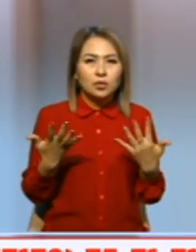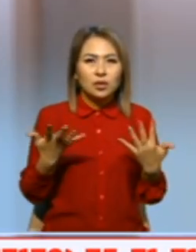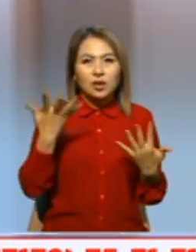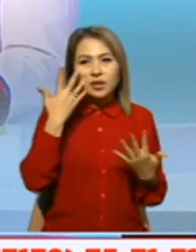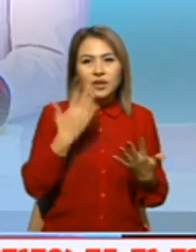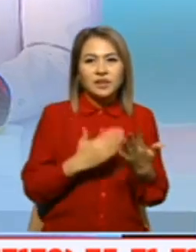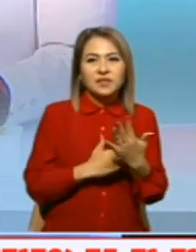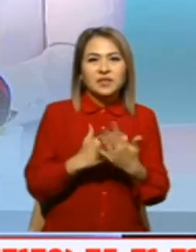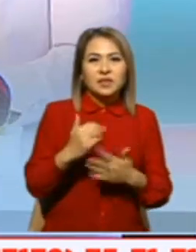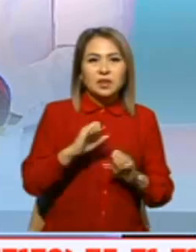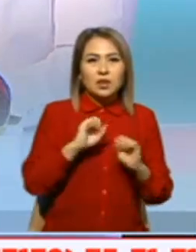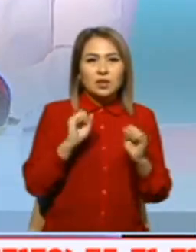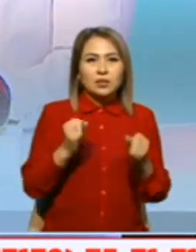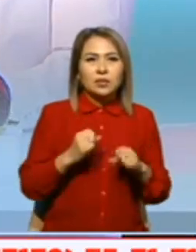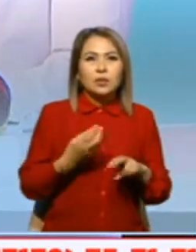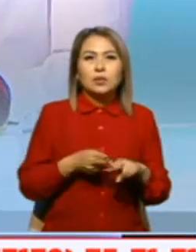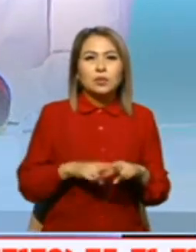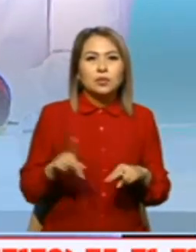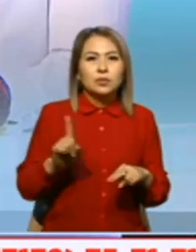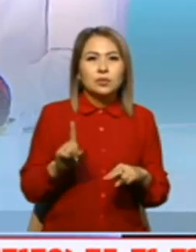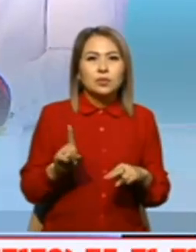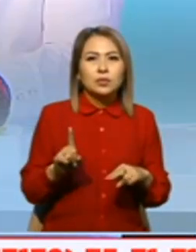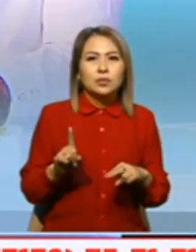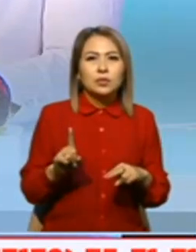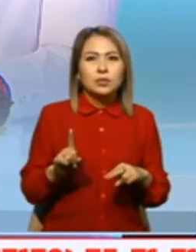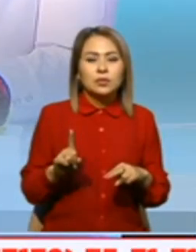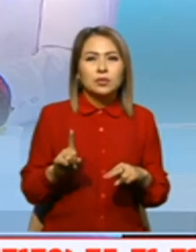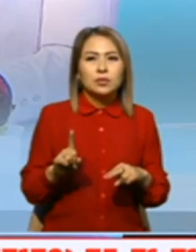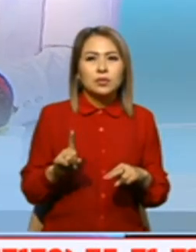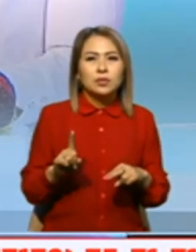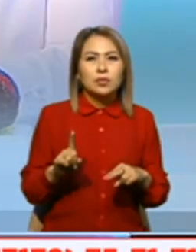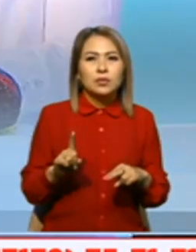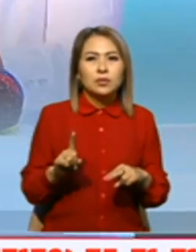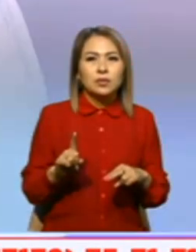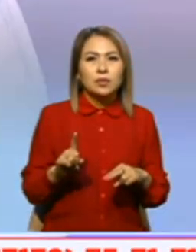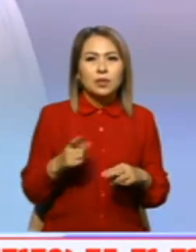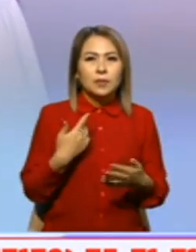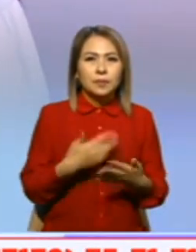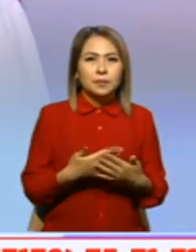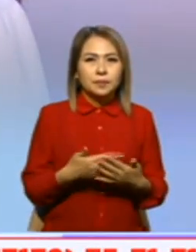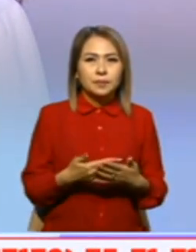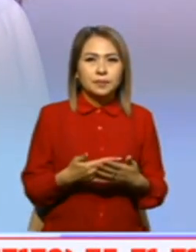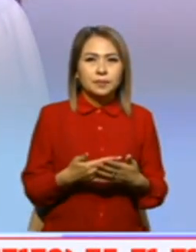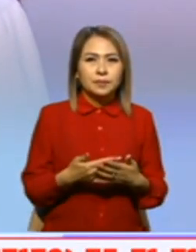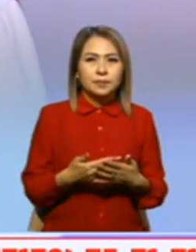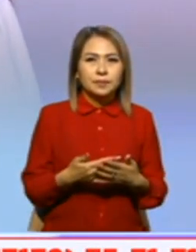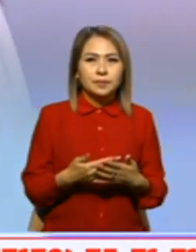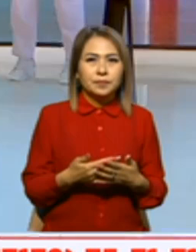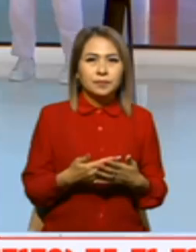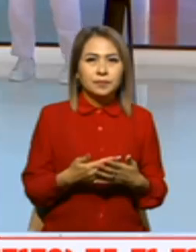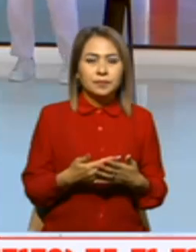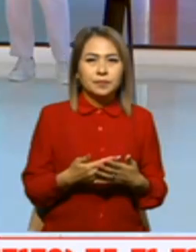болуы. Тонусын жоғары деген не? Қарапайым тілмен? Біз қарапайым тілмен қарағанда, біз нелерін қараймыз.